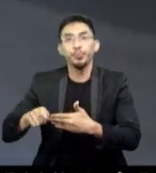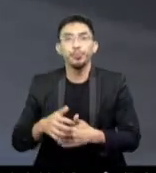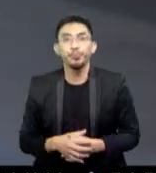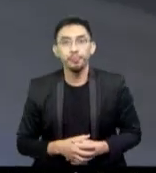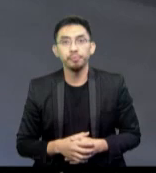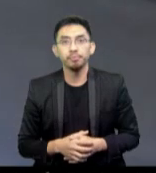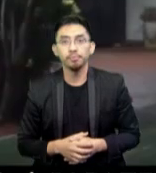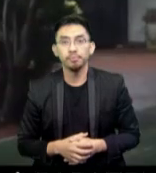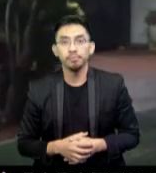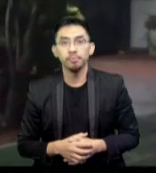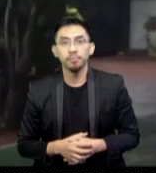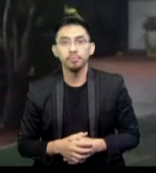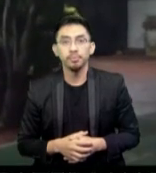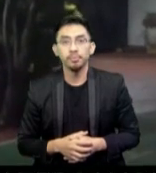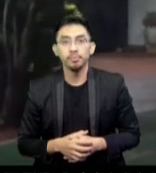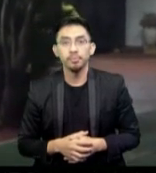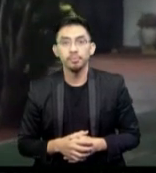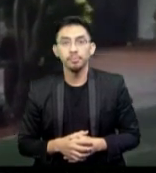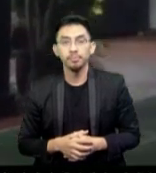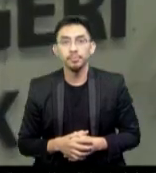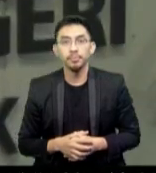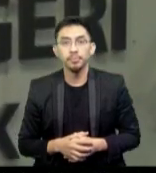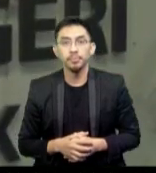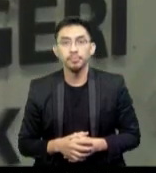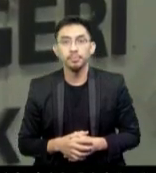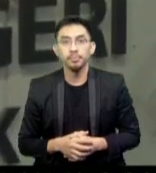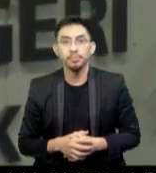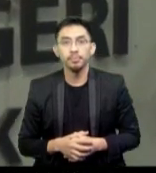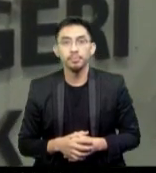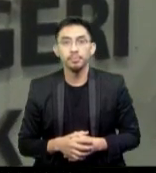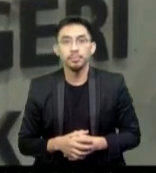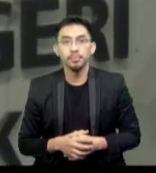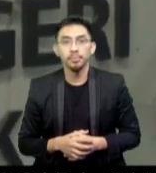Dari Surabaya, Jawa Timur, Nur Syafei, iNews melaporkan.